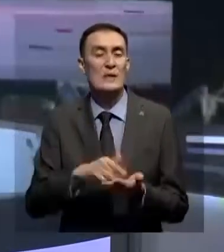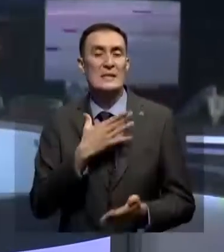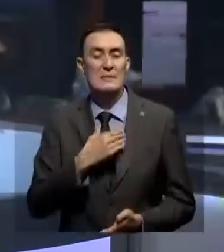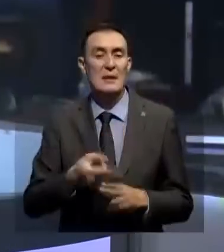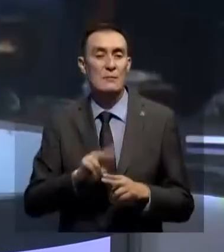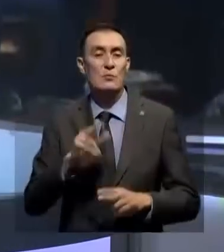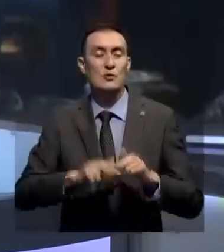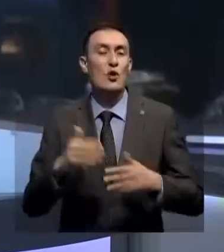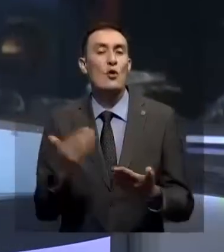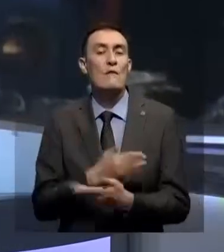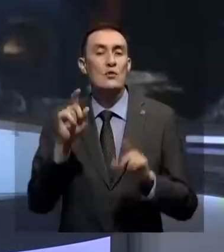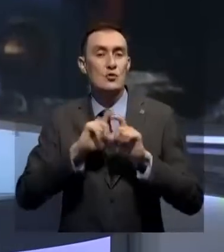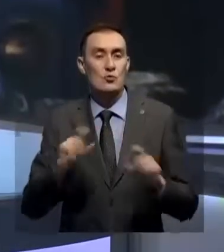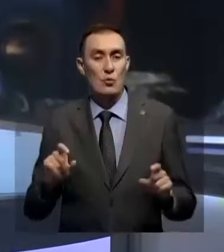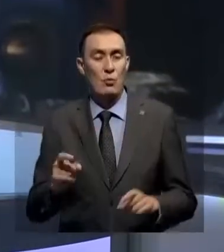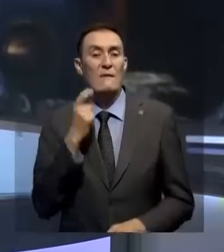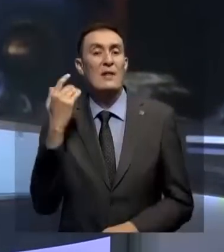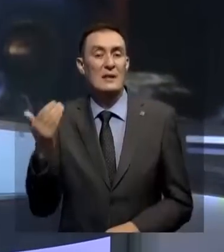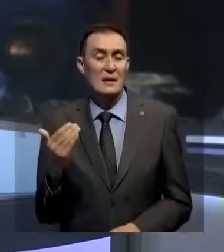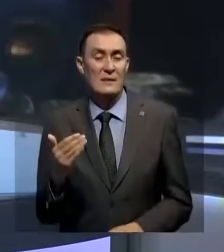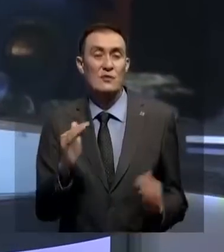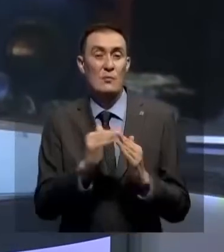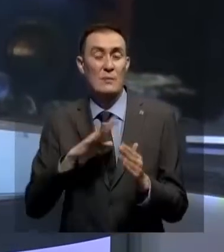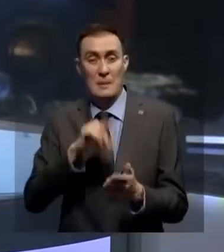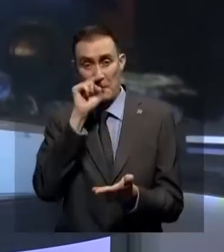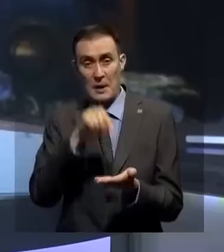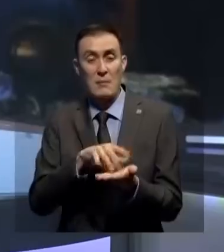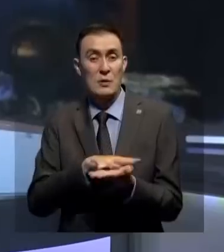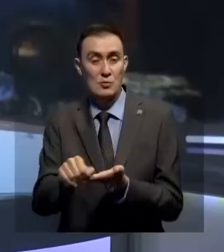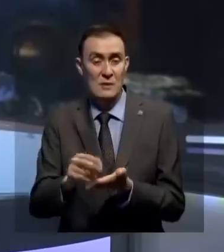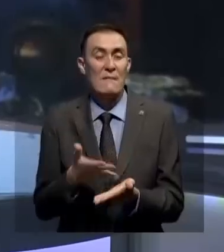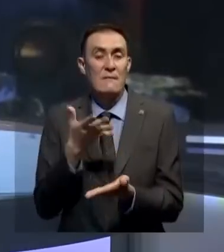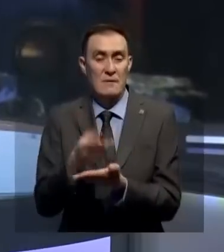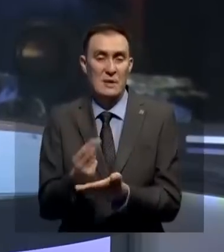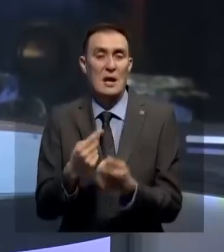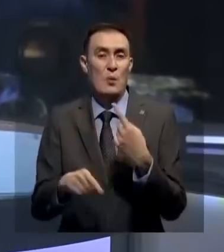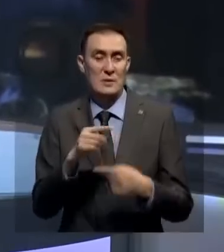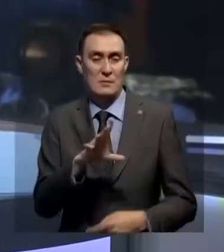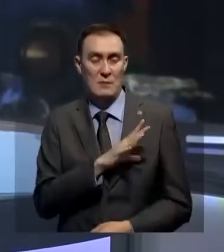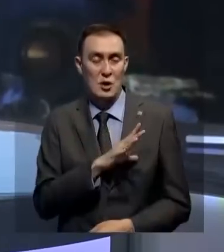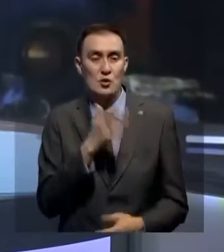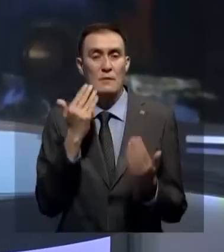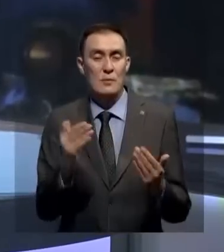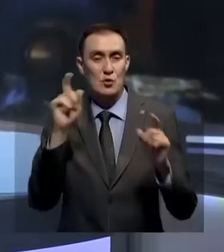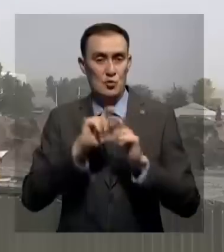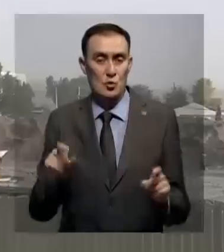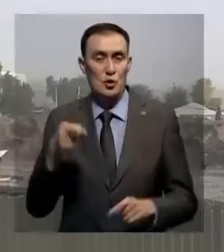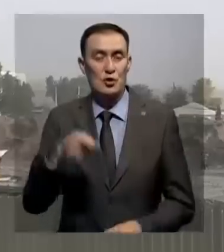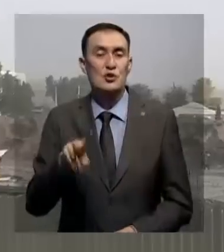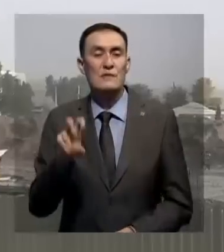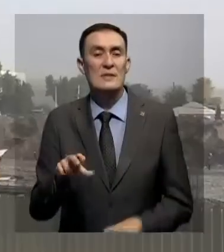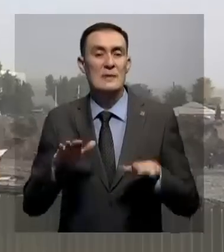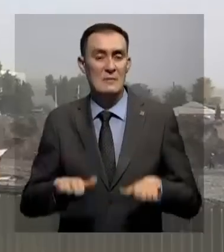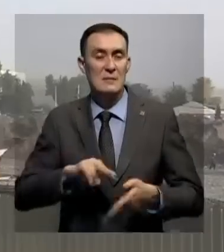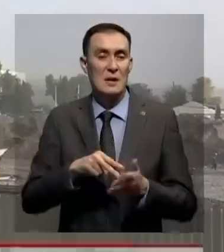их месте построят новую школу. Владельцам, чье жилье попало под снос, выплатили компенсации. Современное учебное заведение на